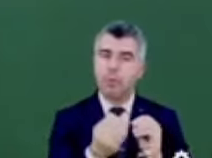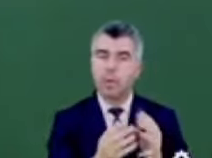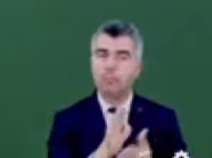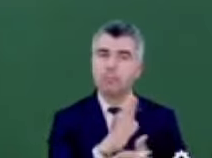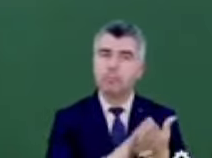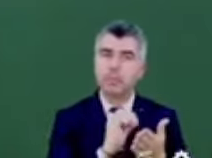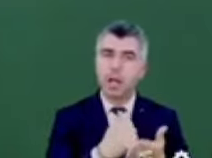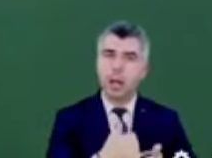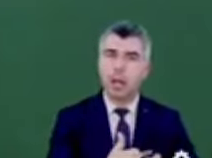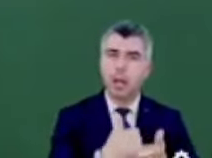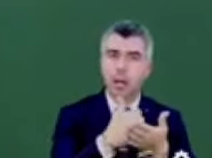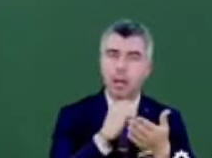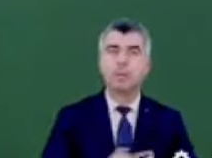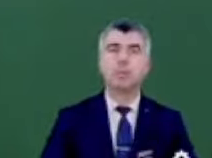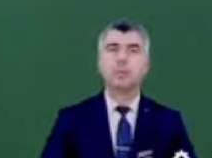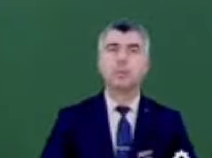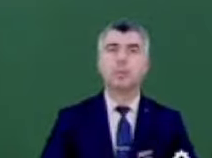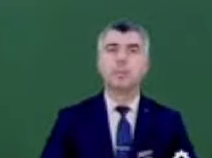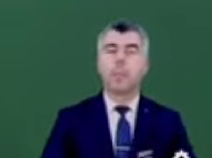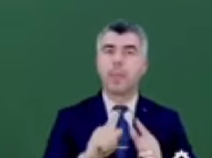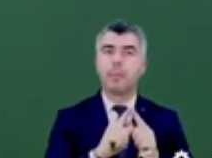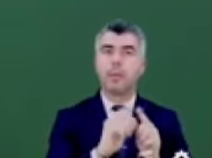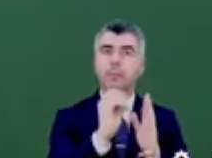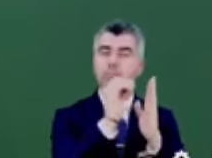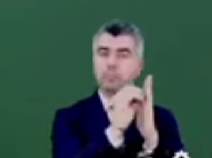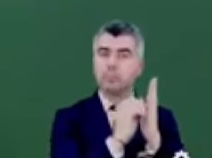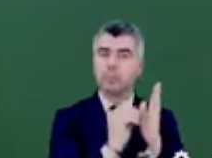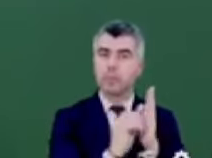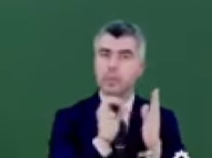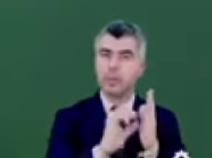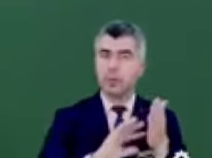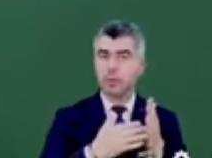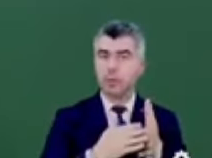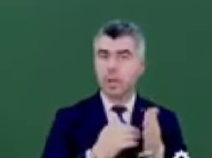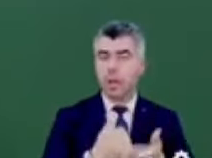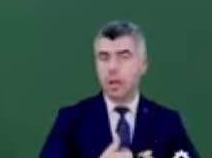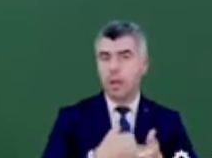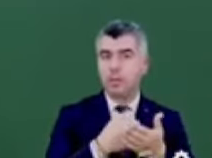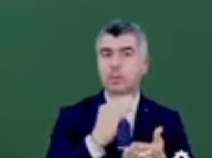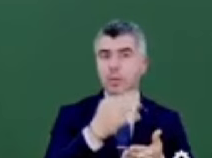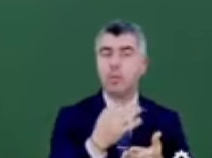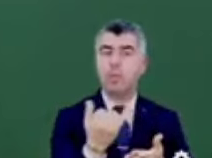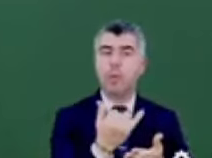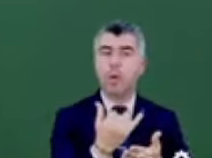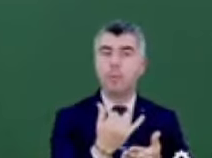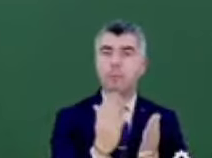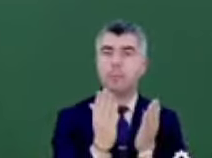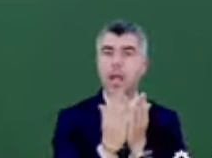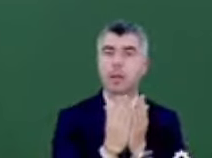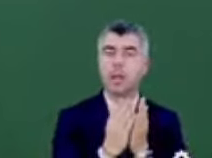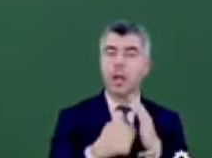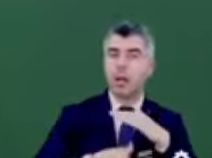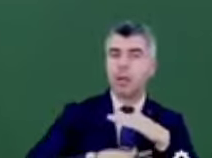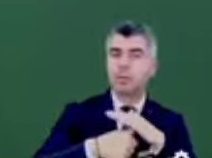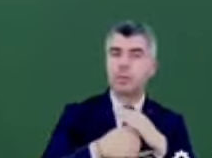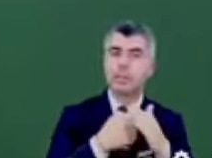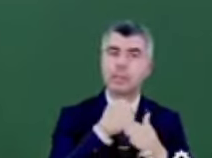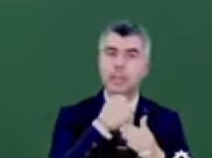وخدمات هذا المجال وبالنظر لكون هذه الخدمات من مهام المعهد للاعلام